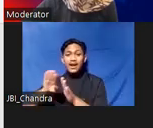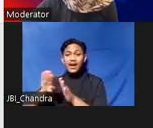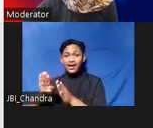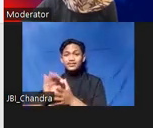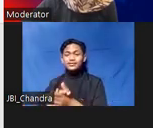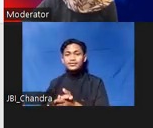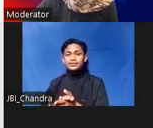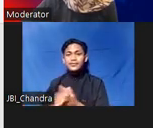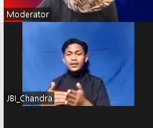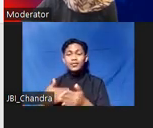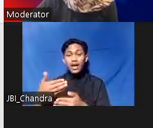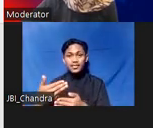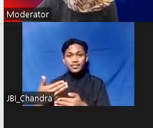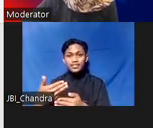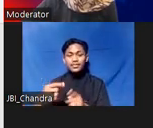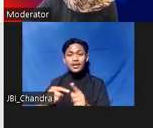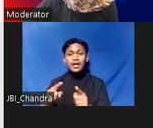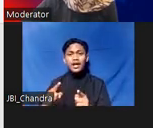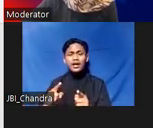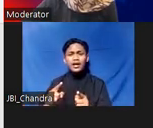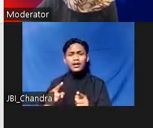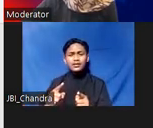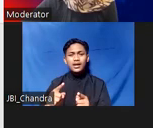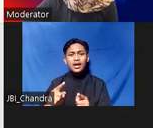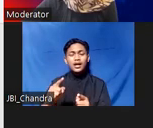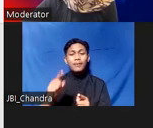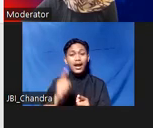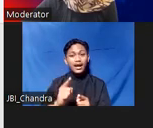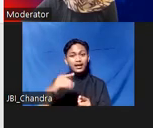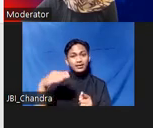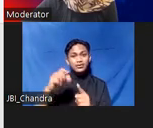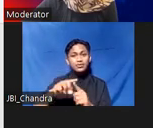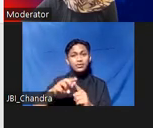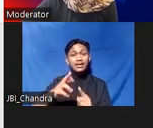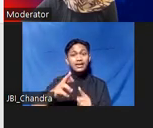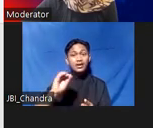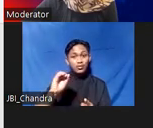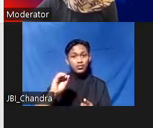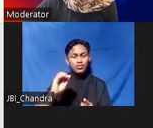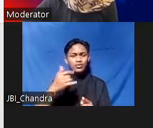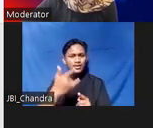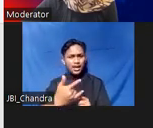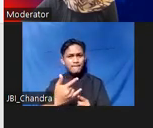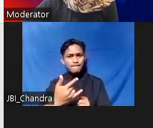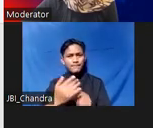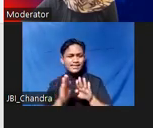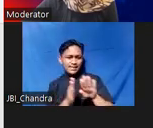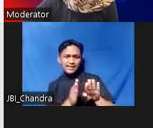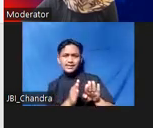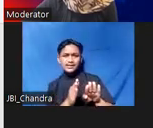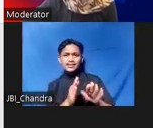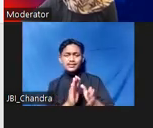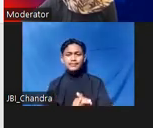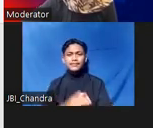Tapi saat saya menggunakan zotero itu dia tetap di kiri maksudnya kalau dalam misalnya